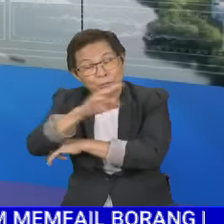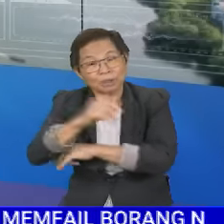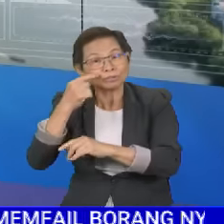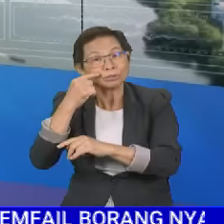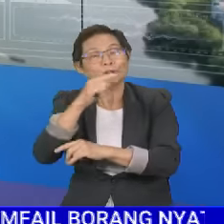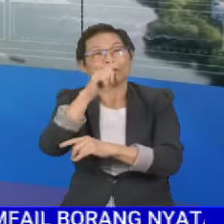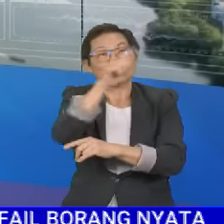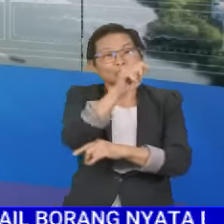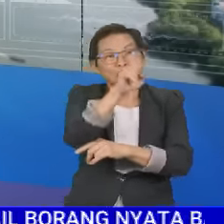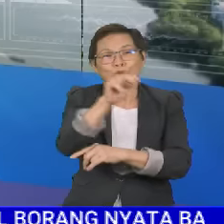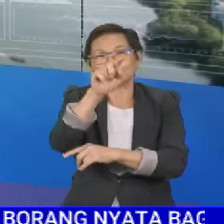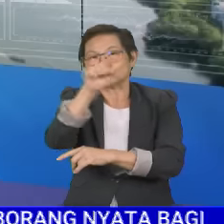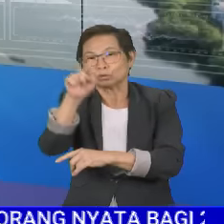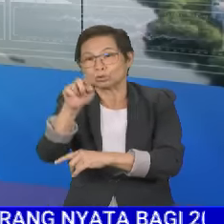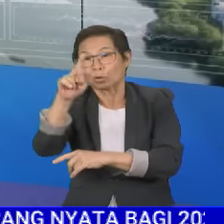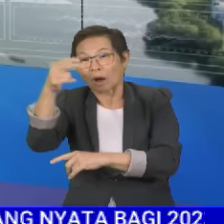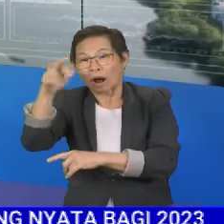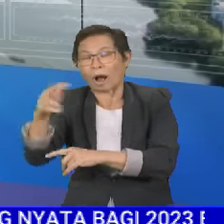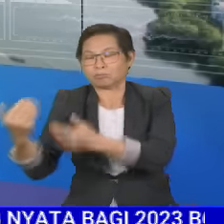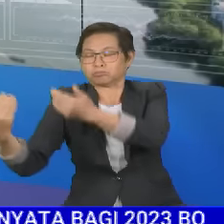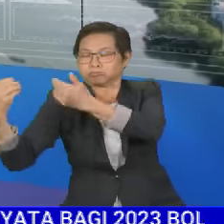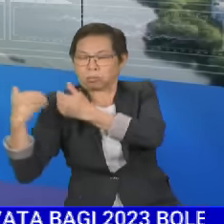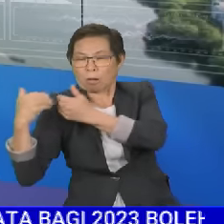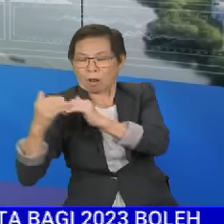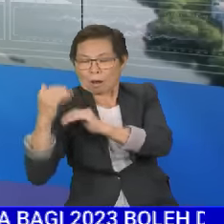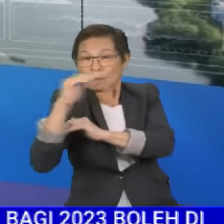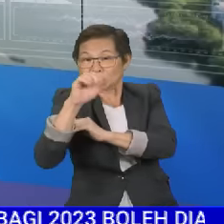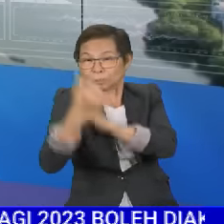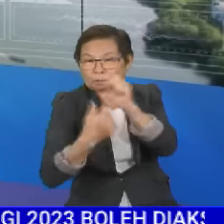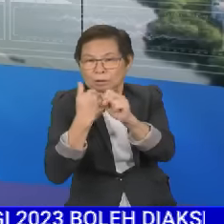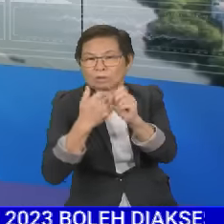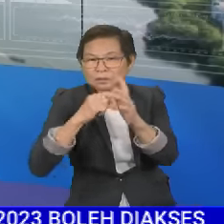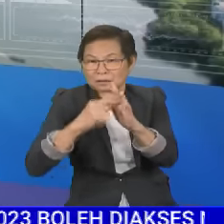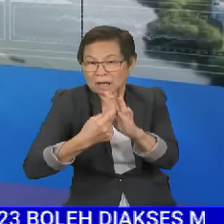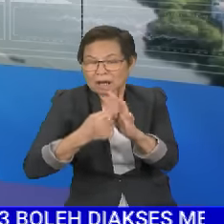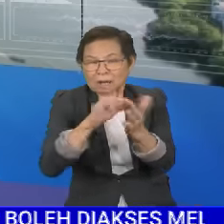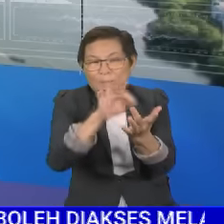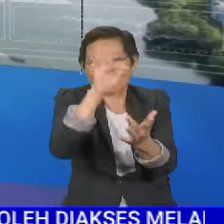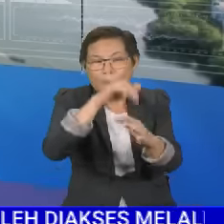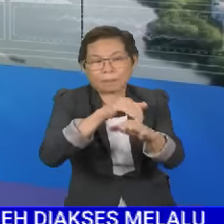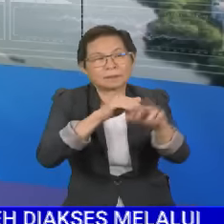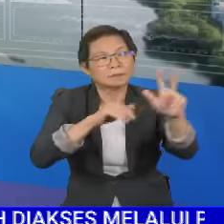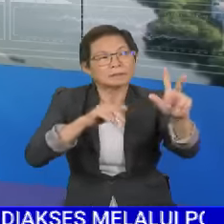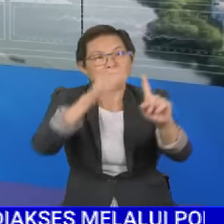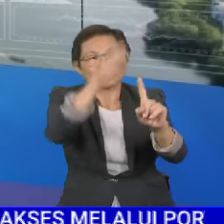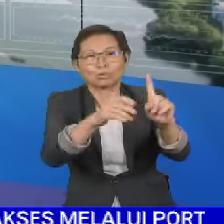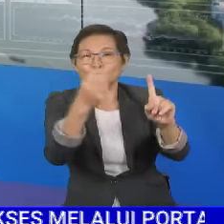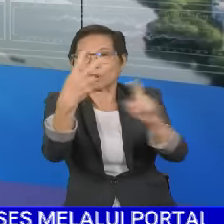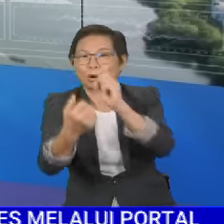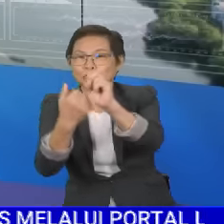tunjukhar 70 tahun memegang cautan berkenaan lebih 10 tahun sejak dilantik pada 31 Desember